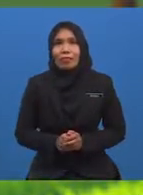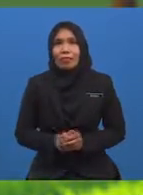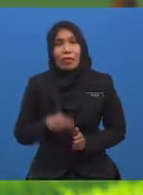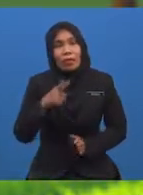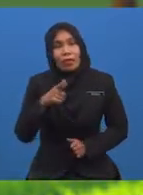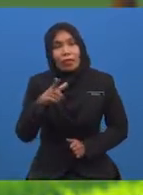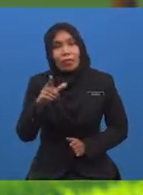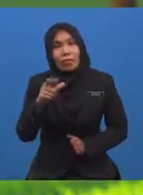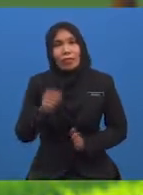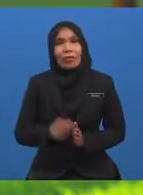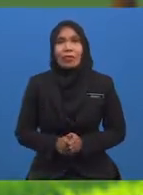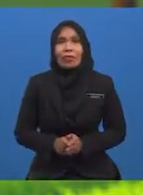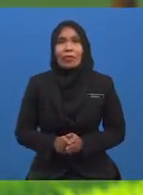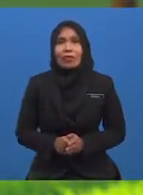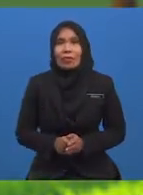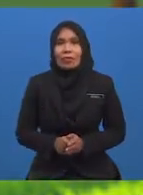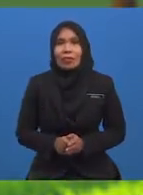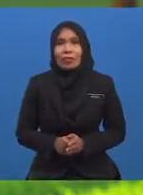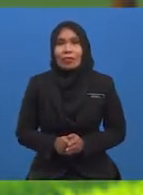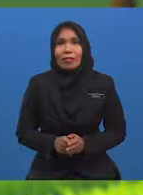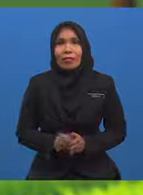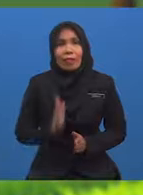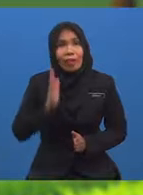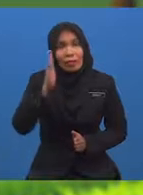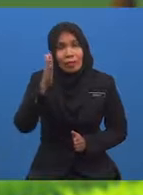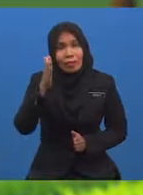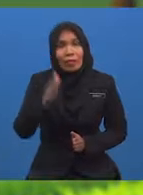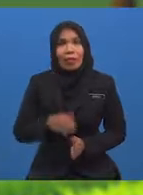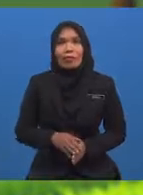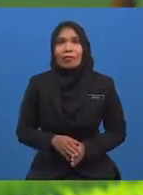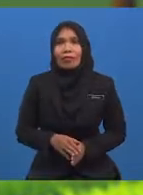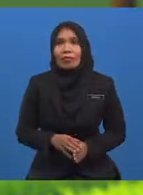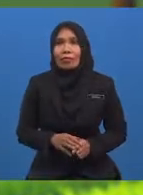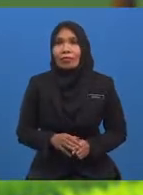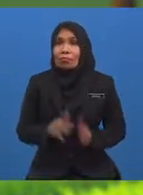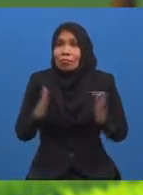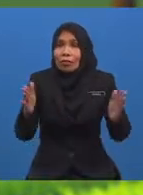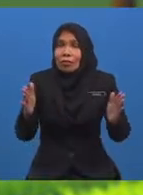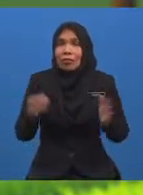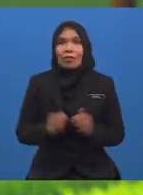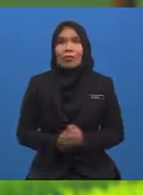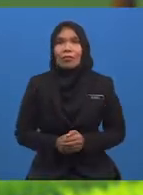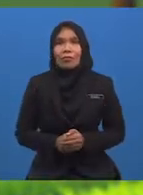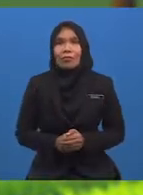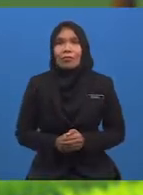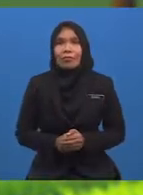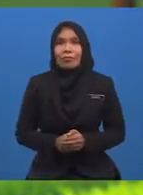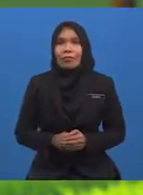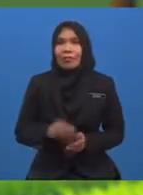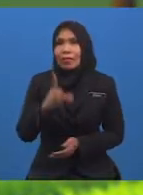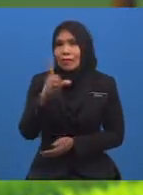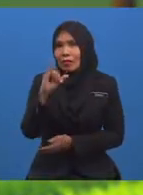tumbesaran tumbuhan, saiz mereka juga akan bertambah besar dan lilitan batang